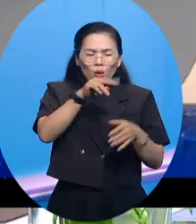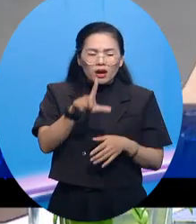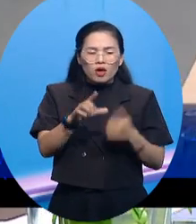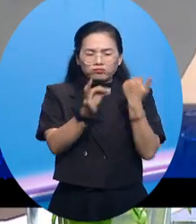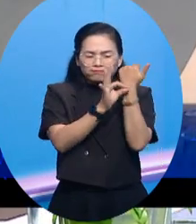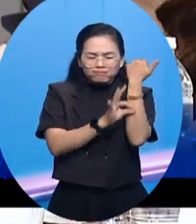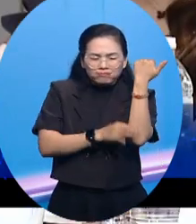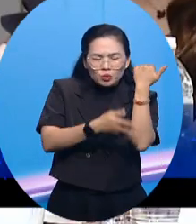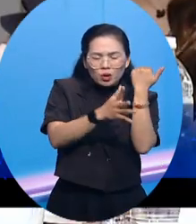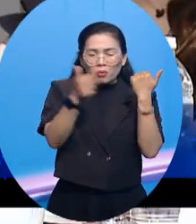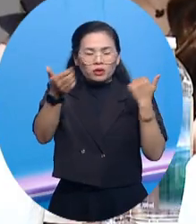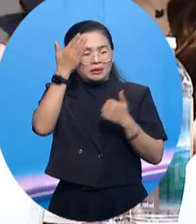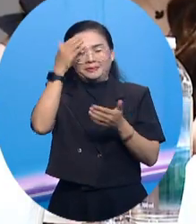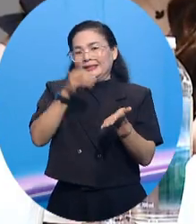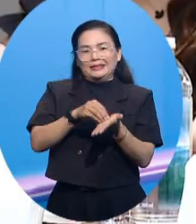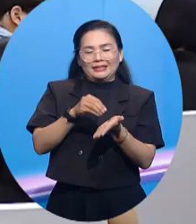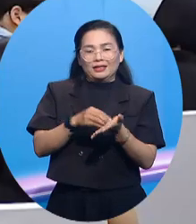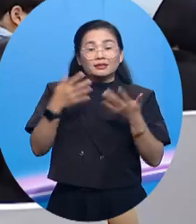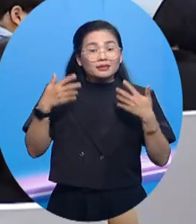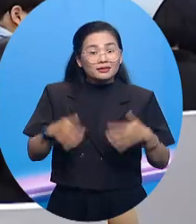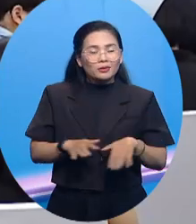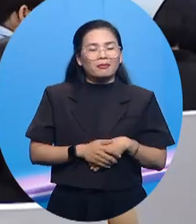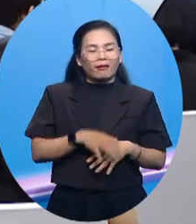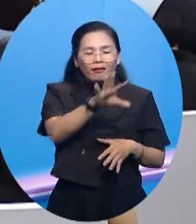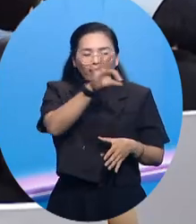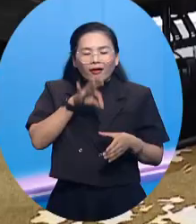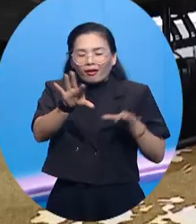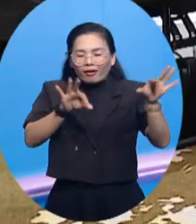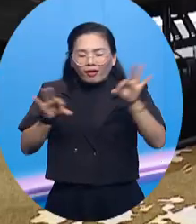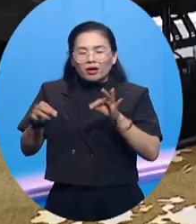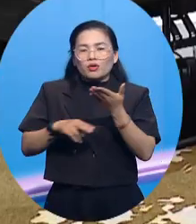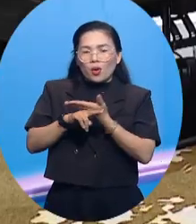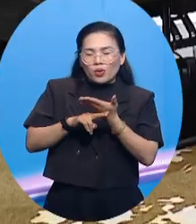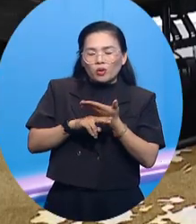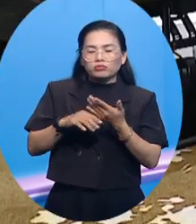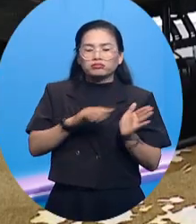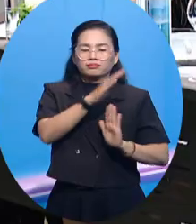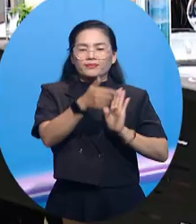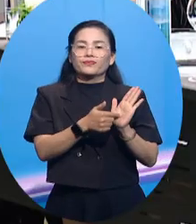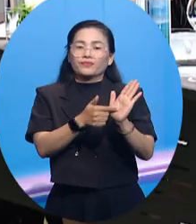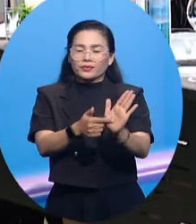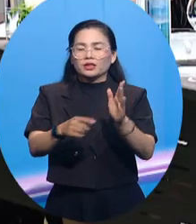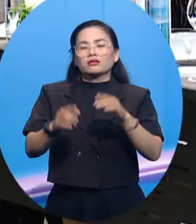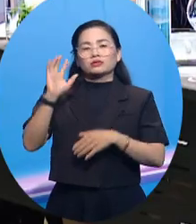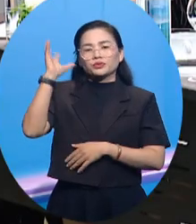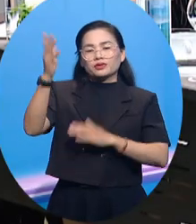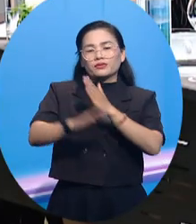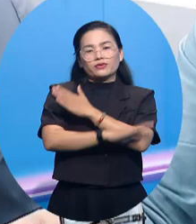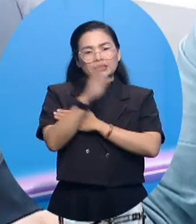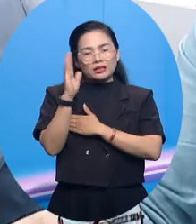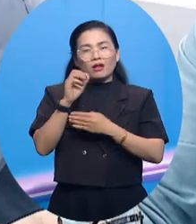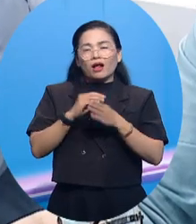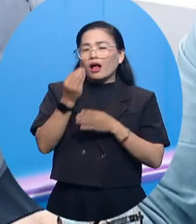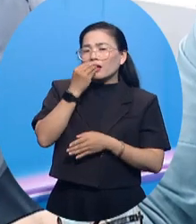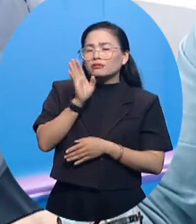địa phương độc đáo chưa được nhiều người biết đến Từ đó góp phần tôn vinh sự đa dạng trong văn hóa ẩm thực Việt phát triển du lịch thông qua các trải nghiệm